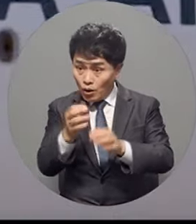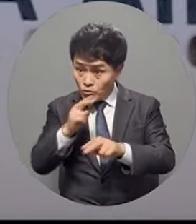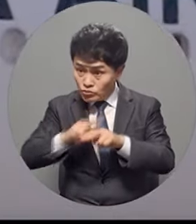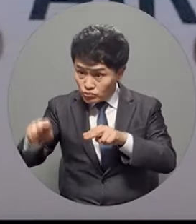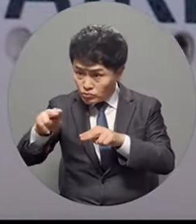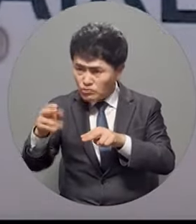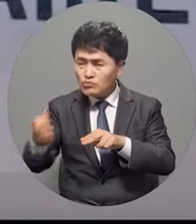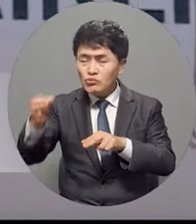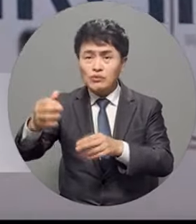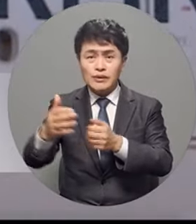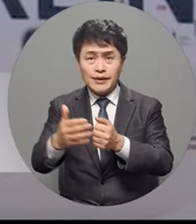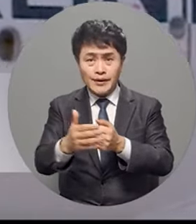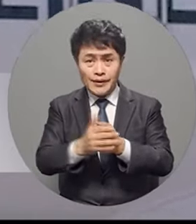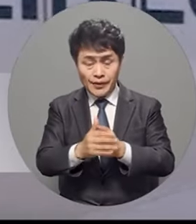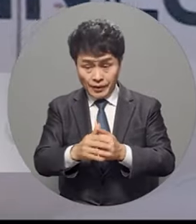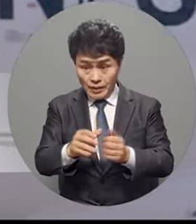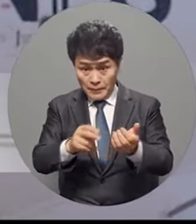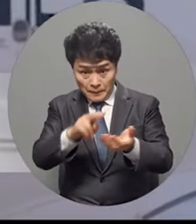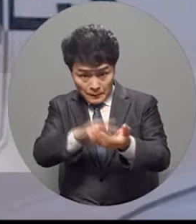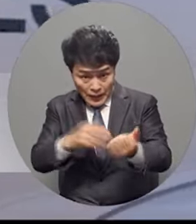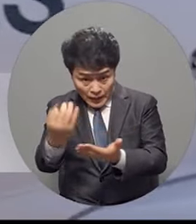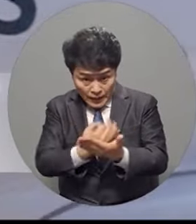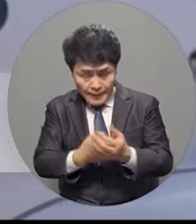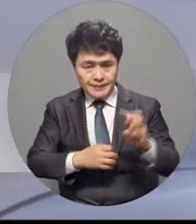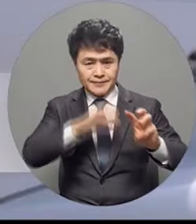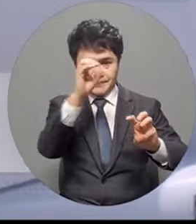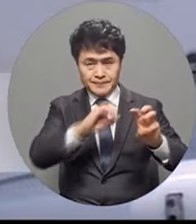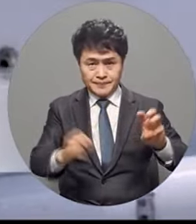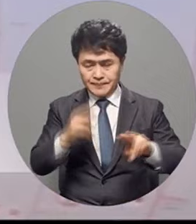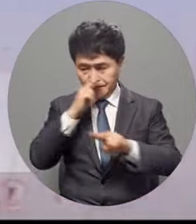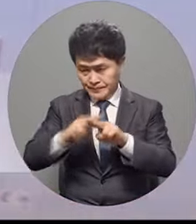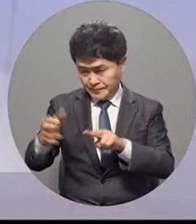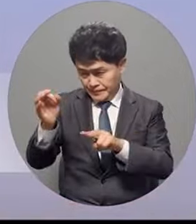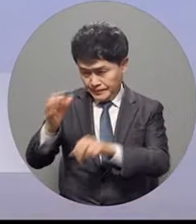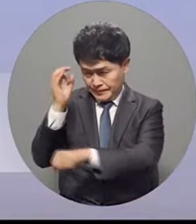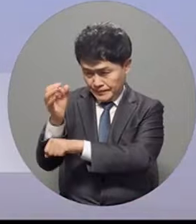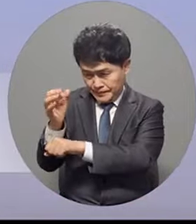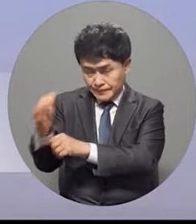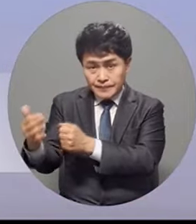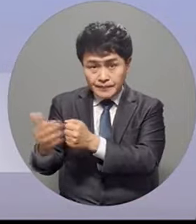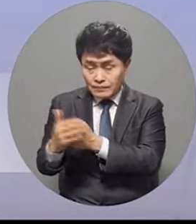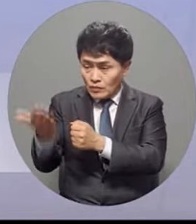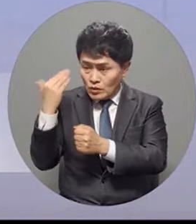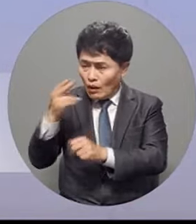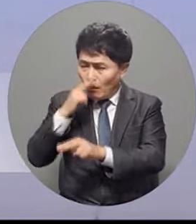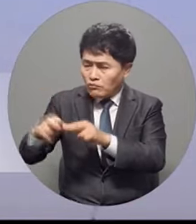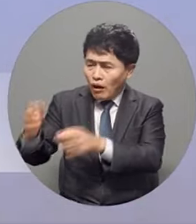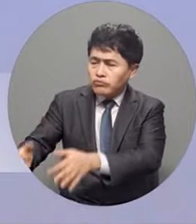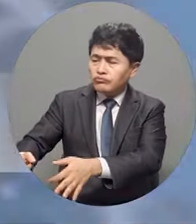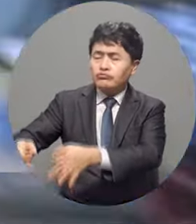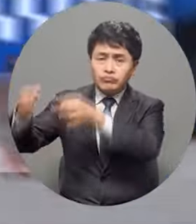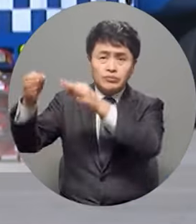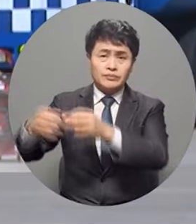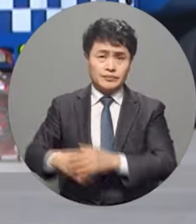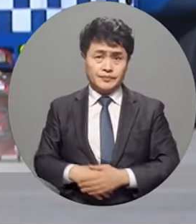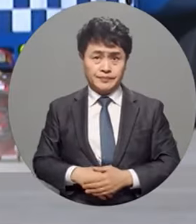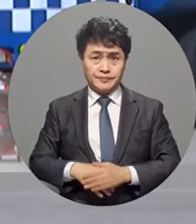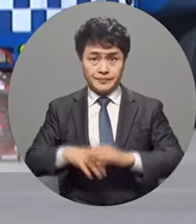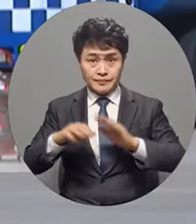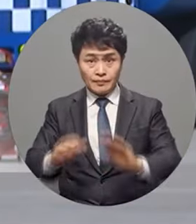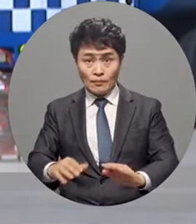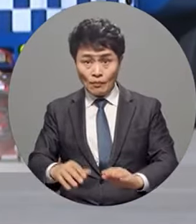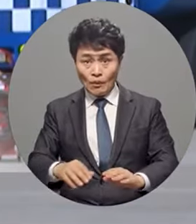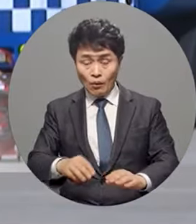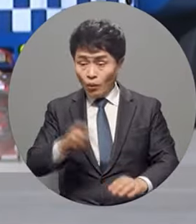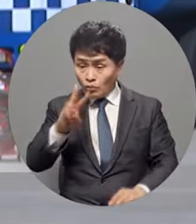때문입니다. 항공사 매출 원가의 30%는 항공유 구입에 사용되는데 최근 유가가 급등했습니다. 여기에